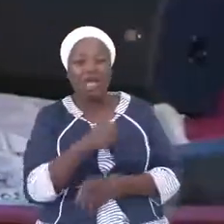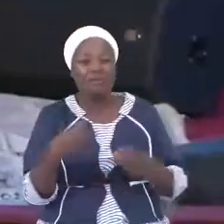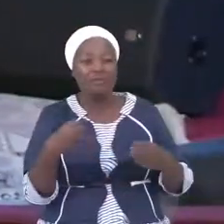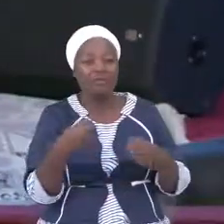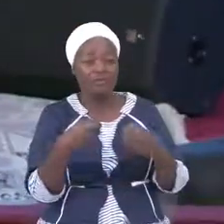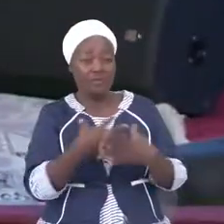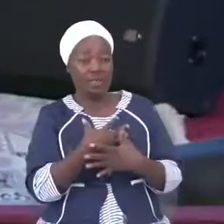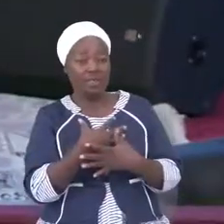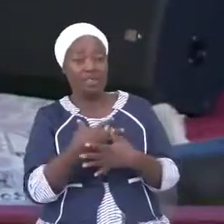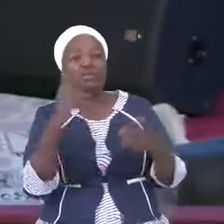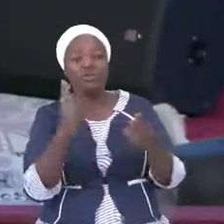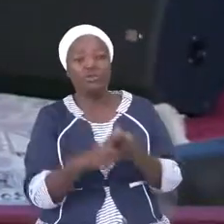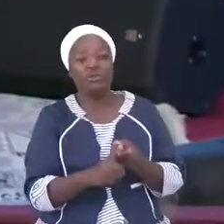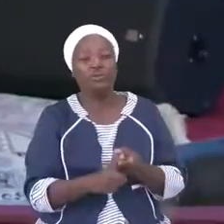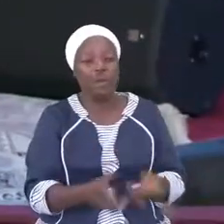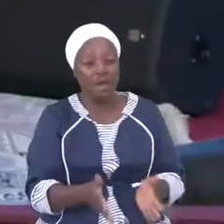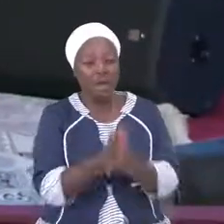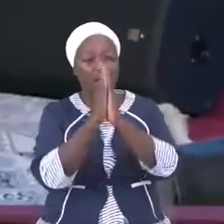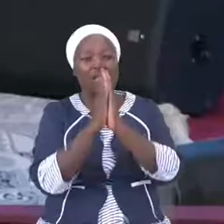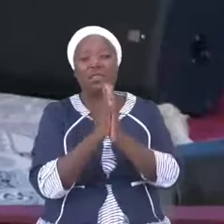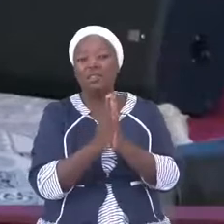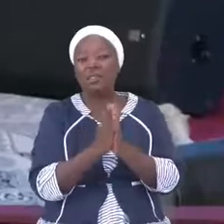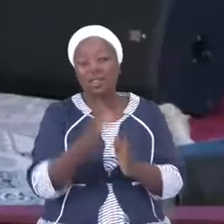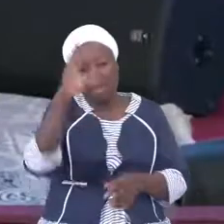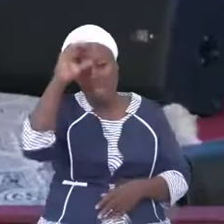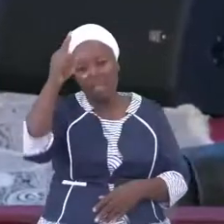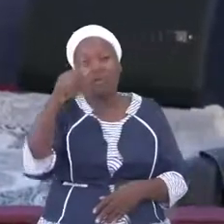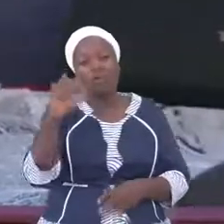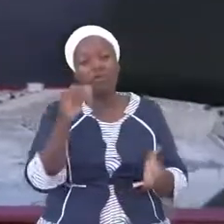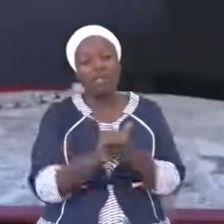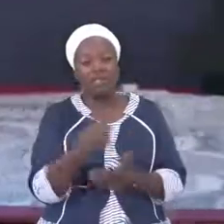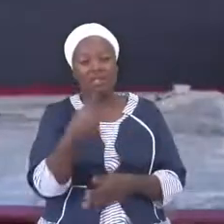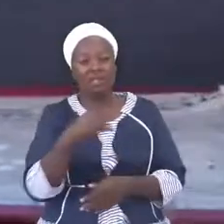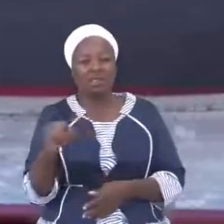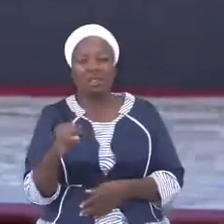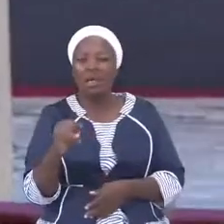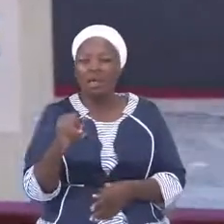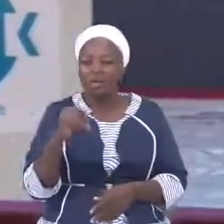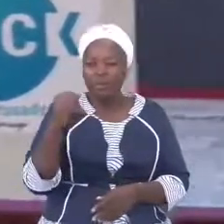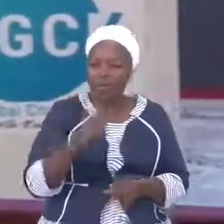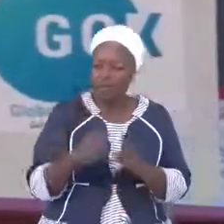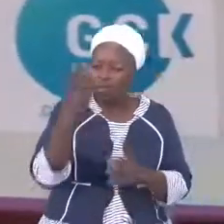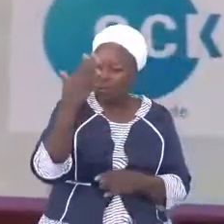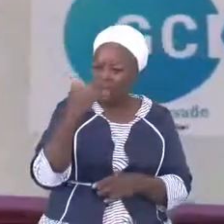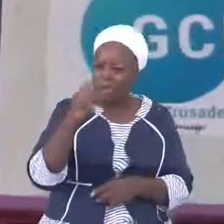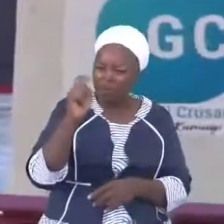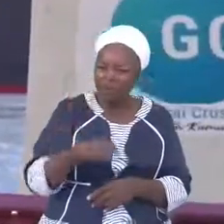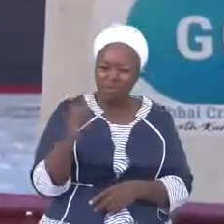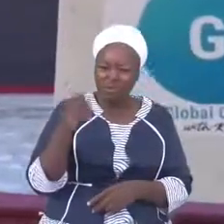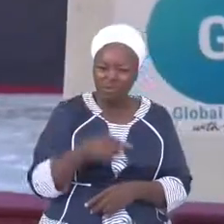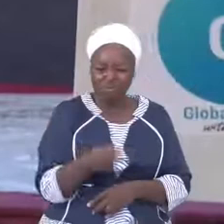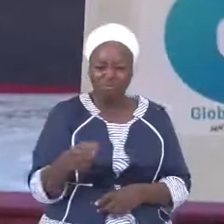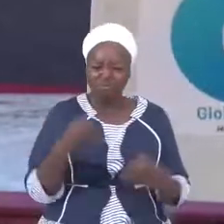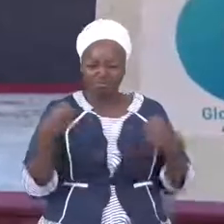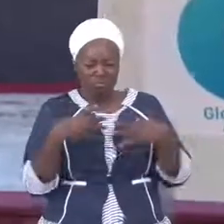qu'ils n'en eussent pas le sens. Et ils craignaient de l'interroger à ce sujet. Pourquoi